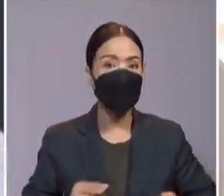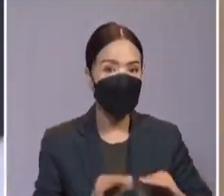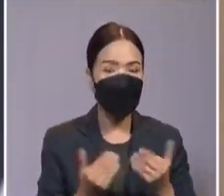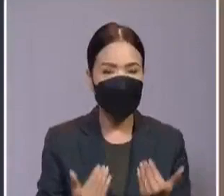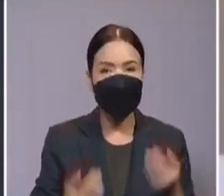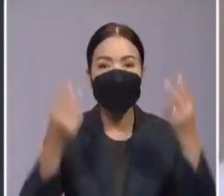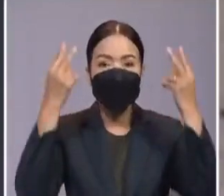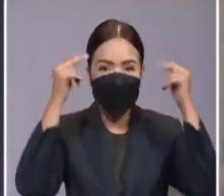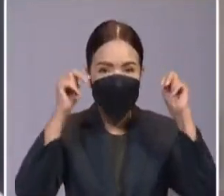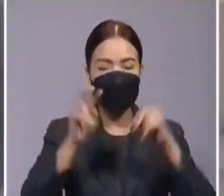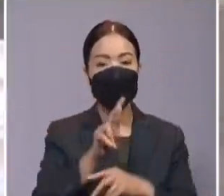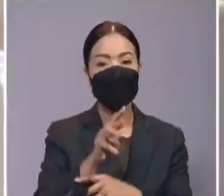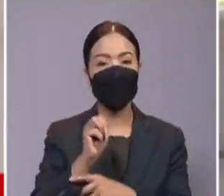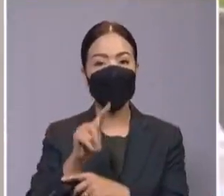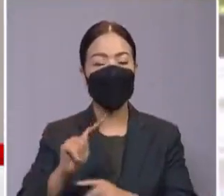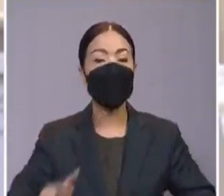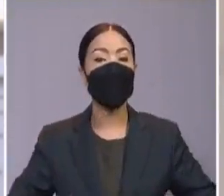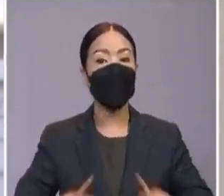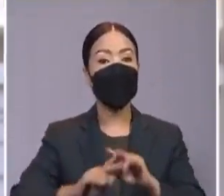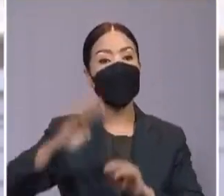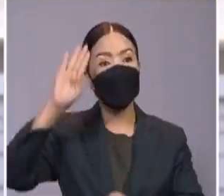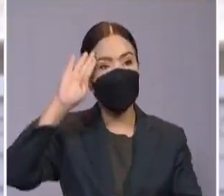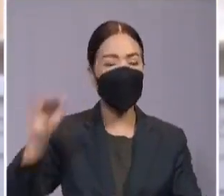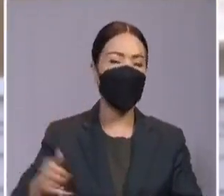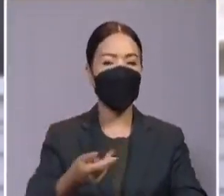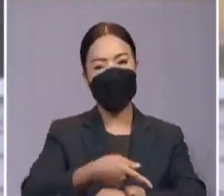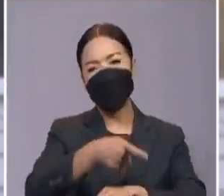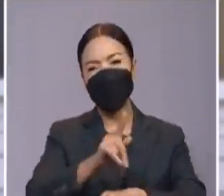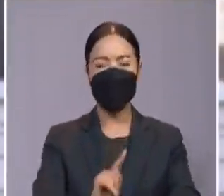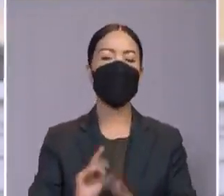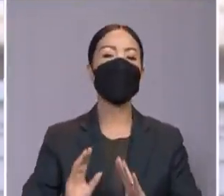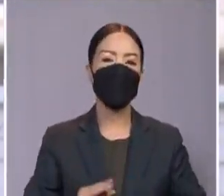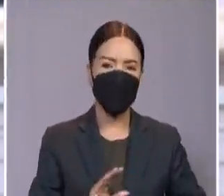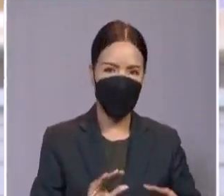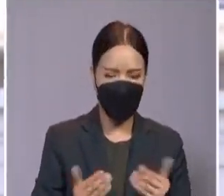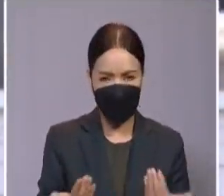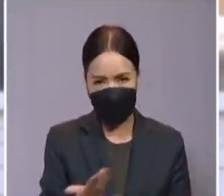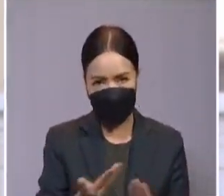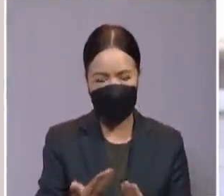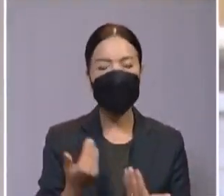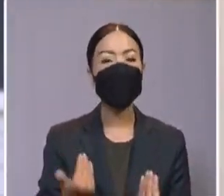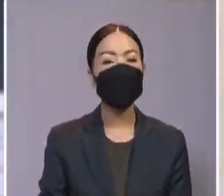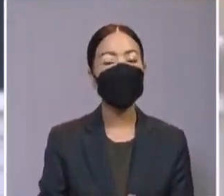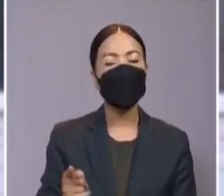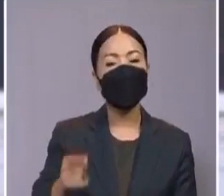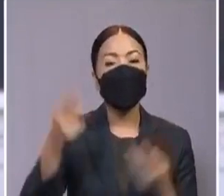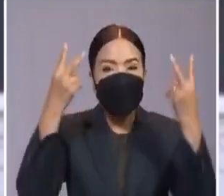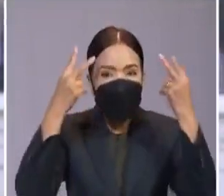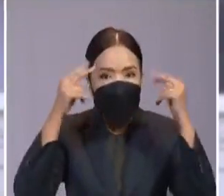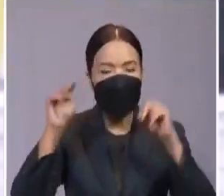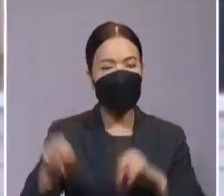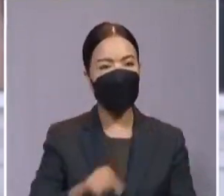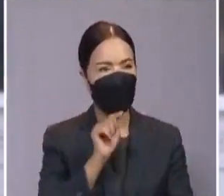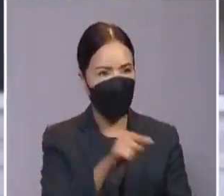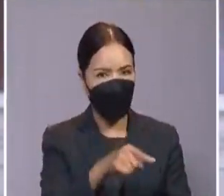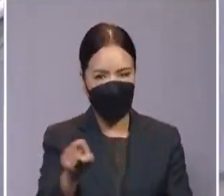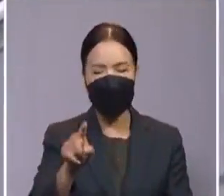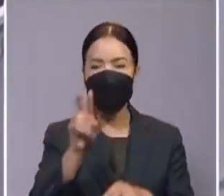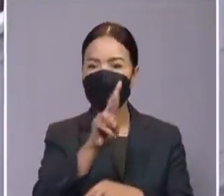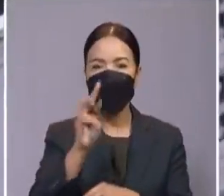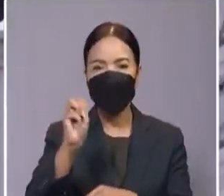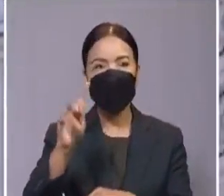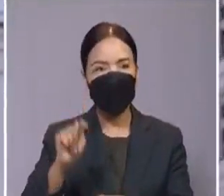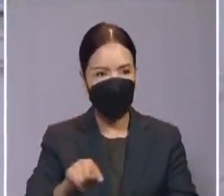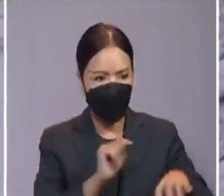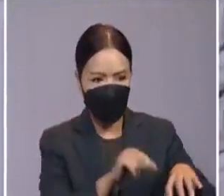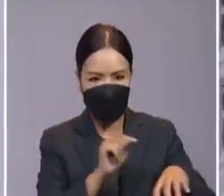จันทร์โอชานายกรัฐมนตรีและรัฐมนตรีกลาโหมนั้นวันนี้ท่านนั่งเป็นประธานการประชุมค่ะวันนี้คาดกันว่าท่านนายกนะคะก็จะกำชับรัฐมนตรีทุก